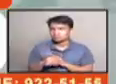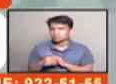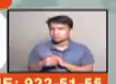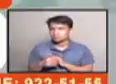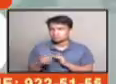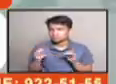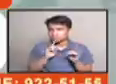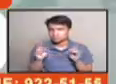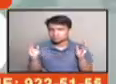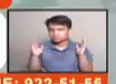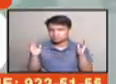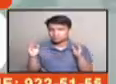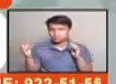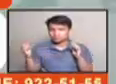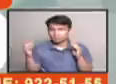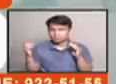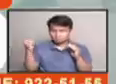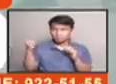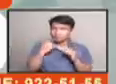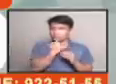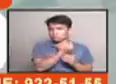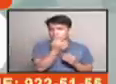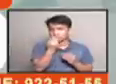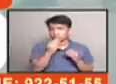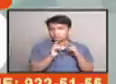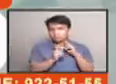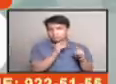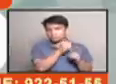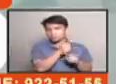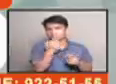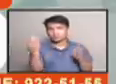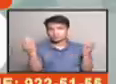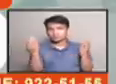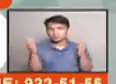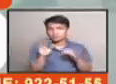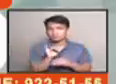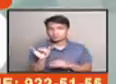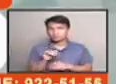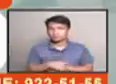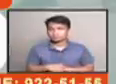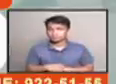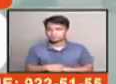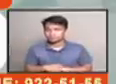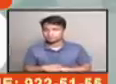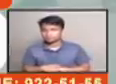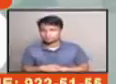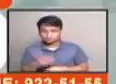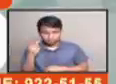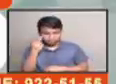Kale, ayan po, kausapin niyo na po si Alicia. Alicia, kausapin niyo po si Kale. Ma'am,